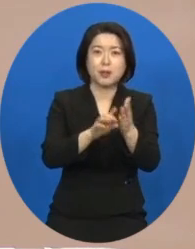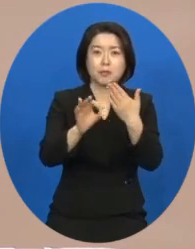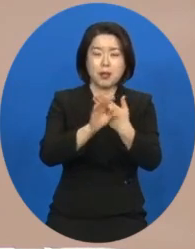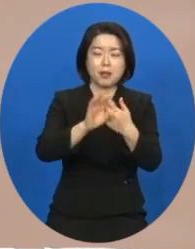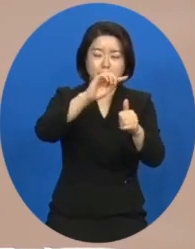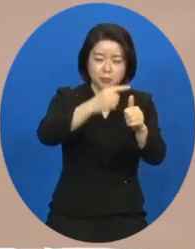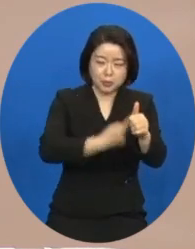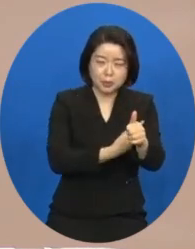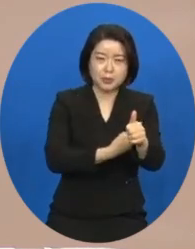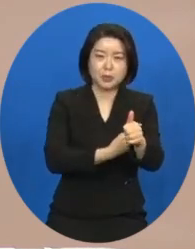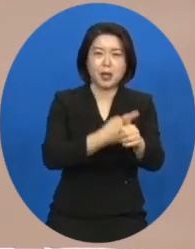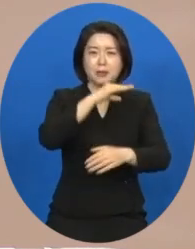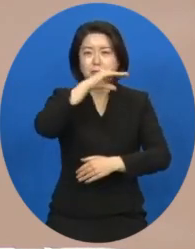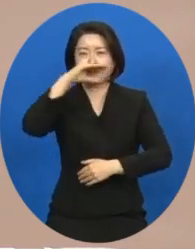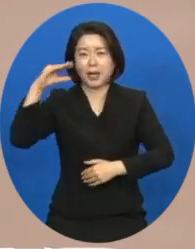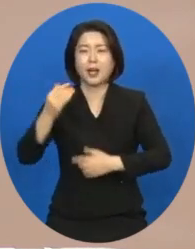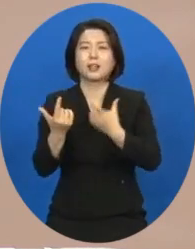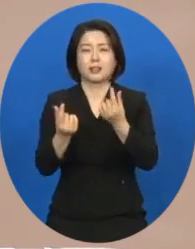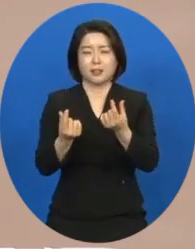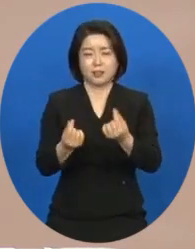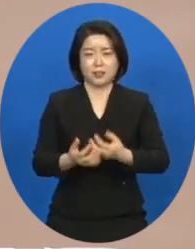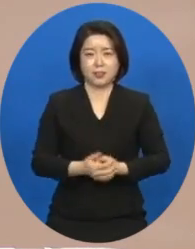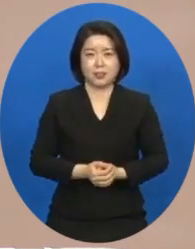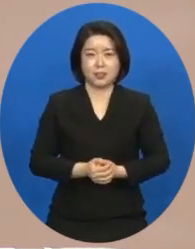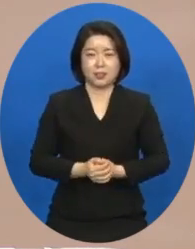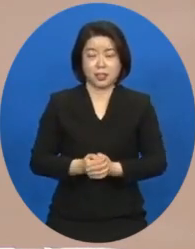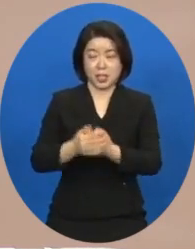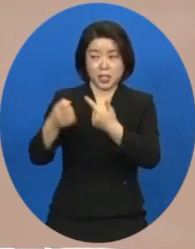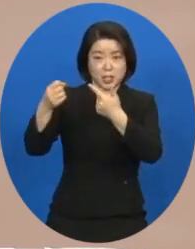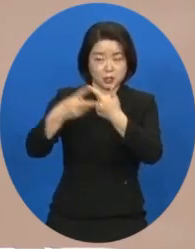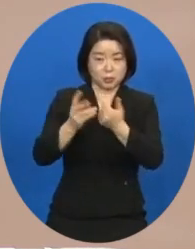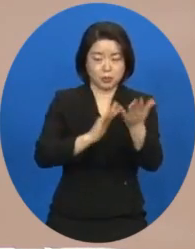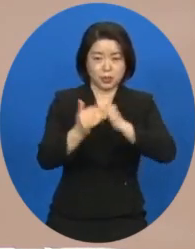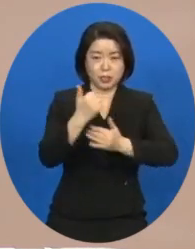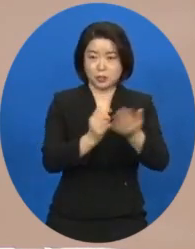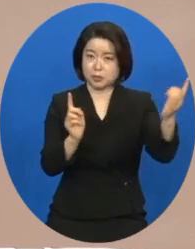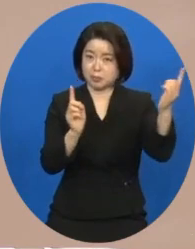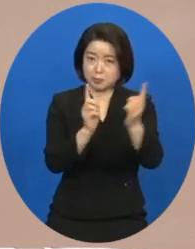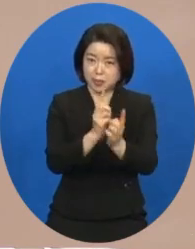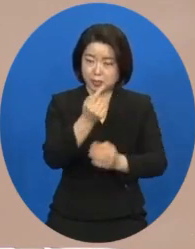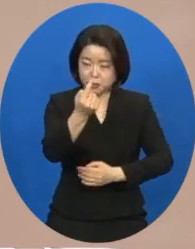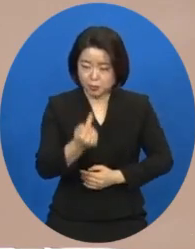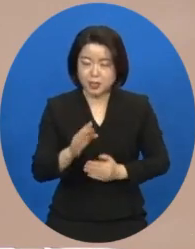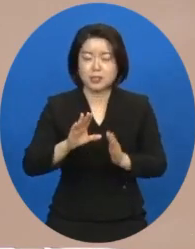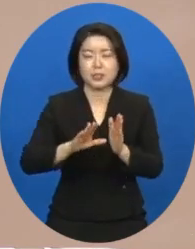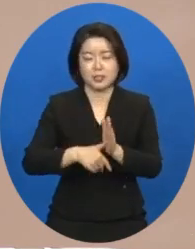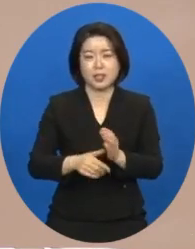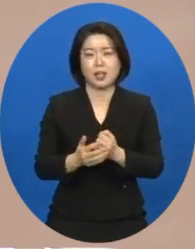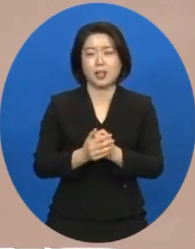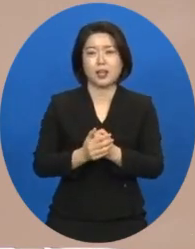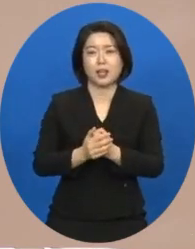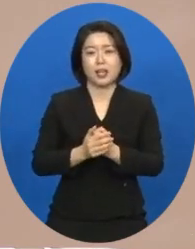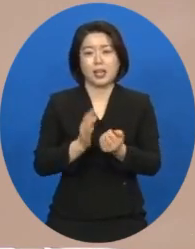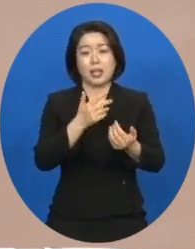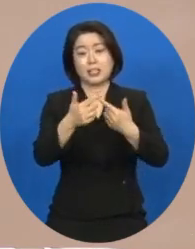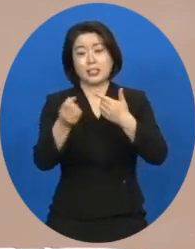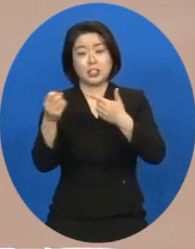겁니다. 니고데모가 예수님께 왔을 때 예수님께서 니고데모에게